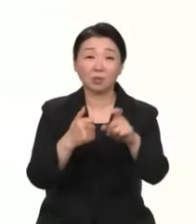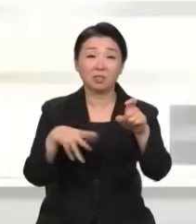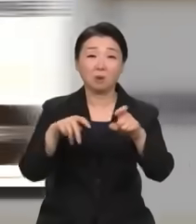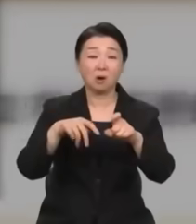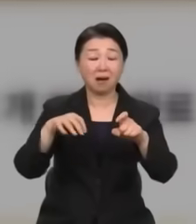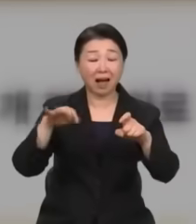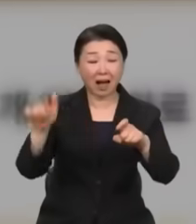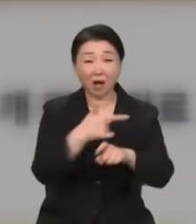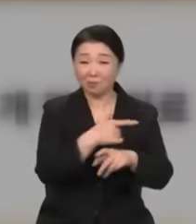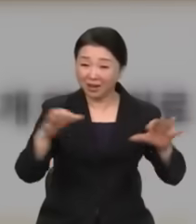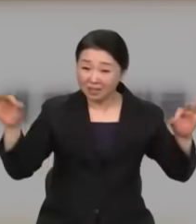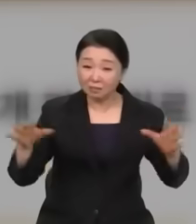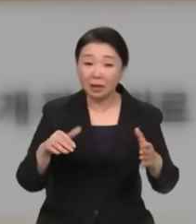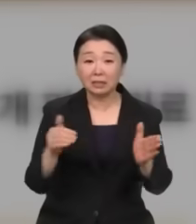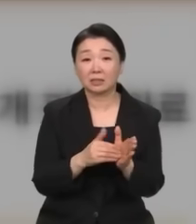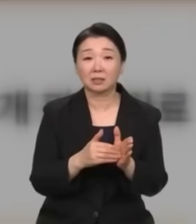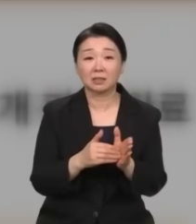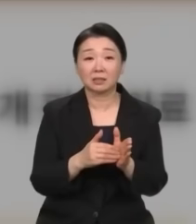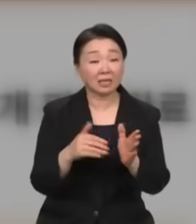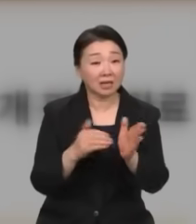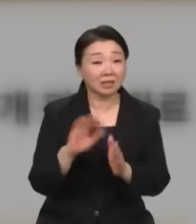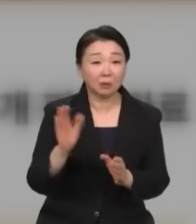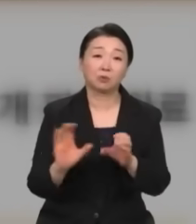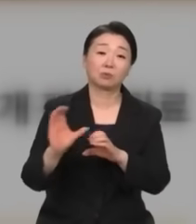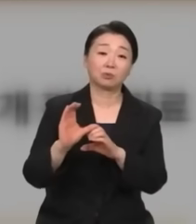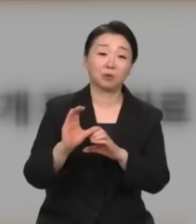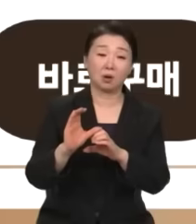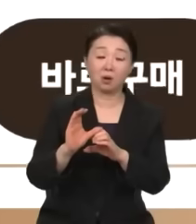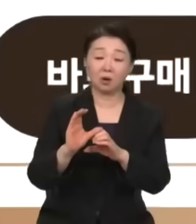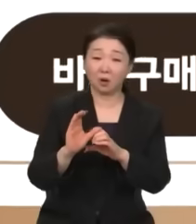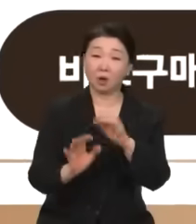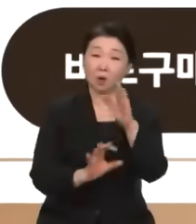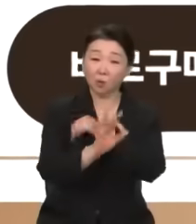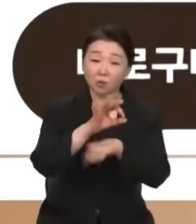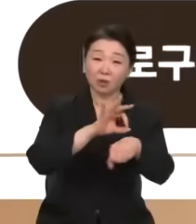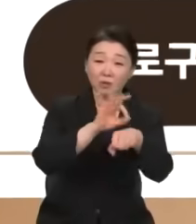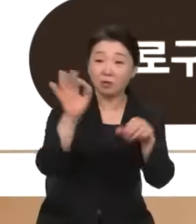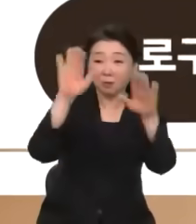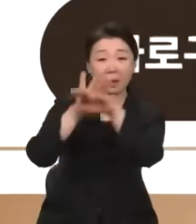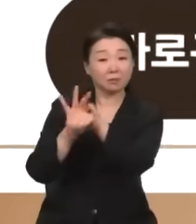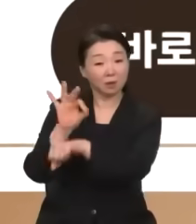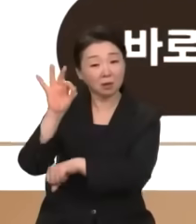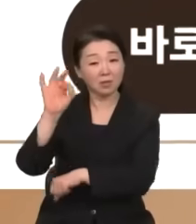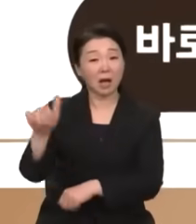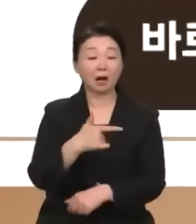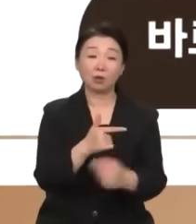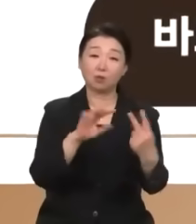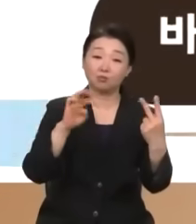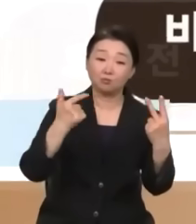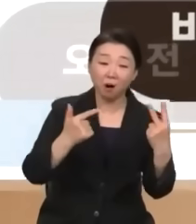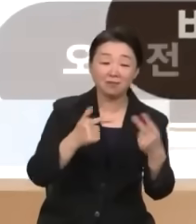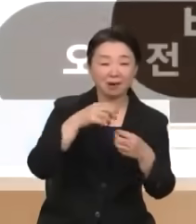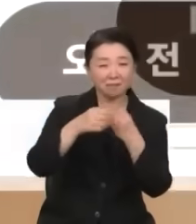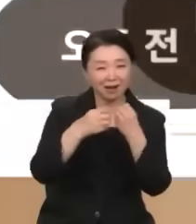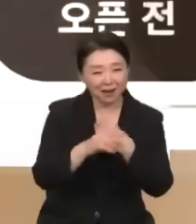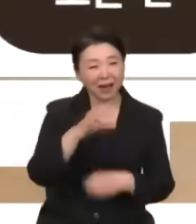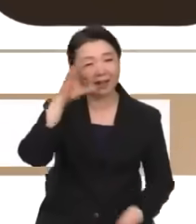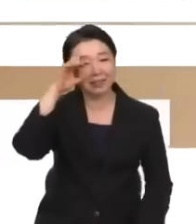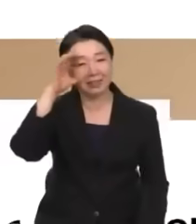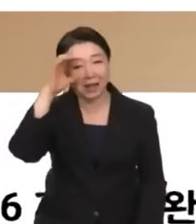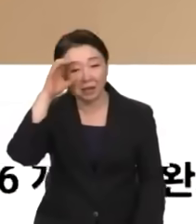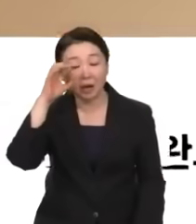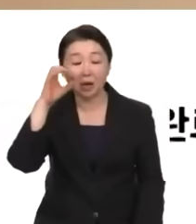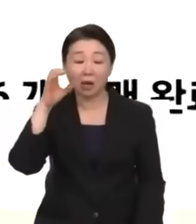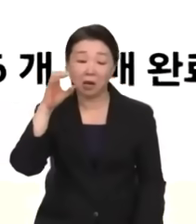났습니다. 이게 끝이 아닙니다. 오전 10시와 밤 10시 하루에 두 번 바나나, 달걀 등